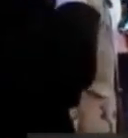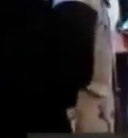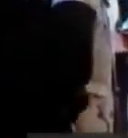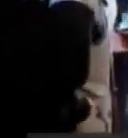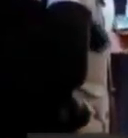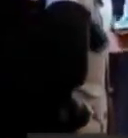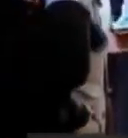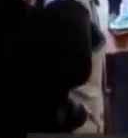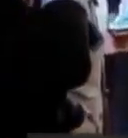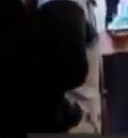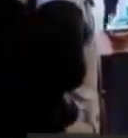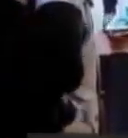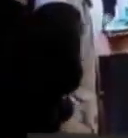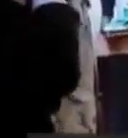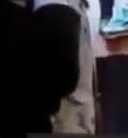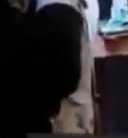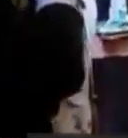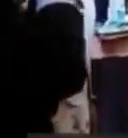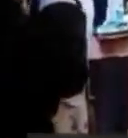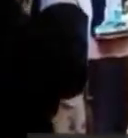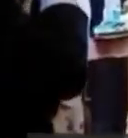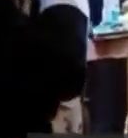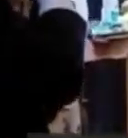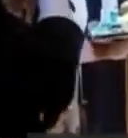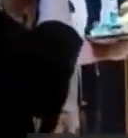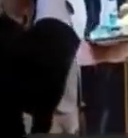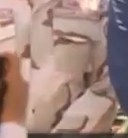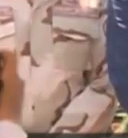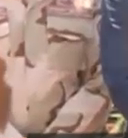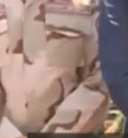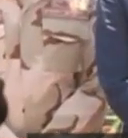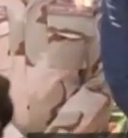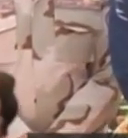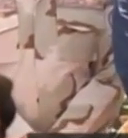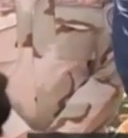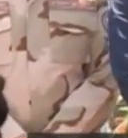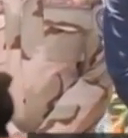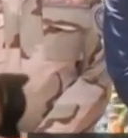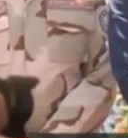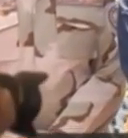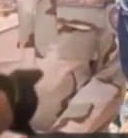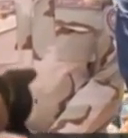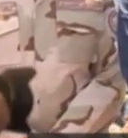الرئيس السيسي يؤكد قدرة مصر على مواجهة تحدي فيروس كورونا.